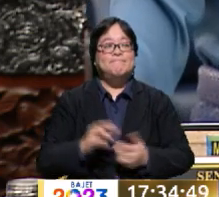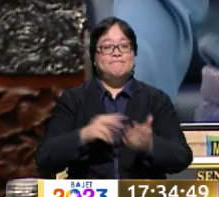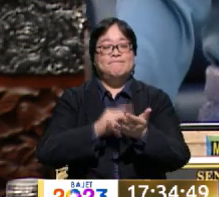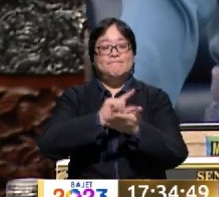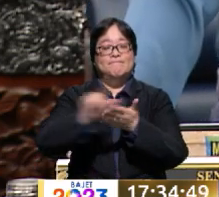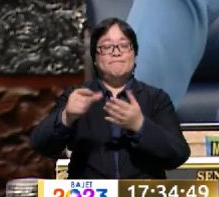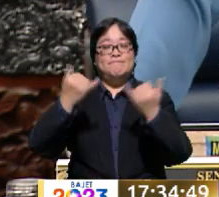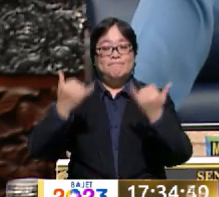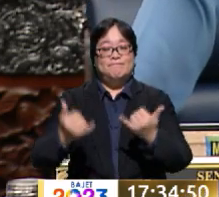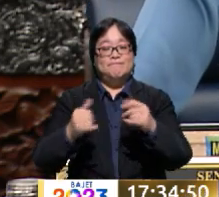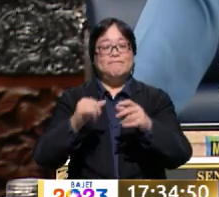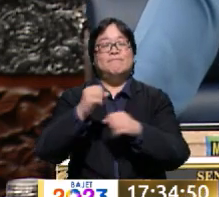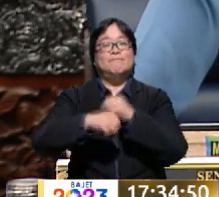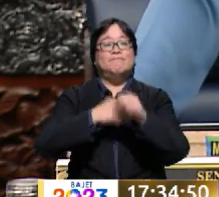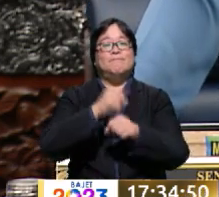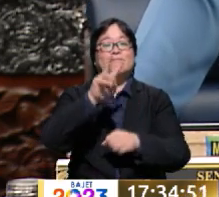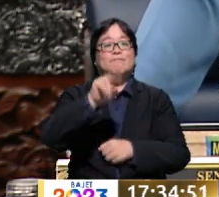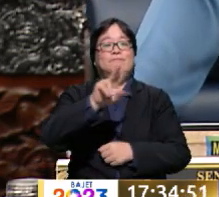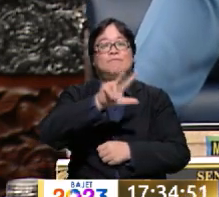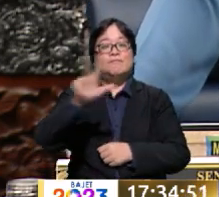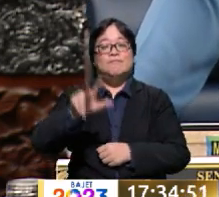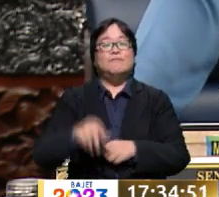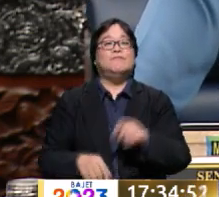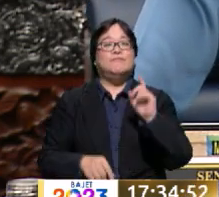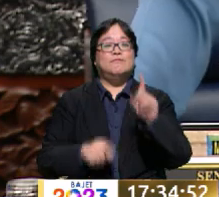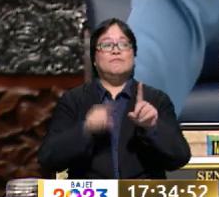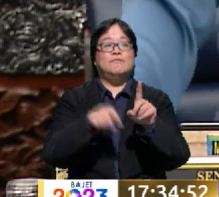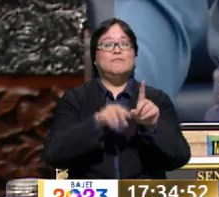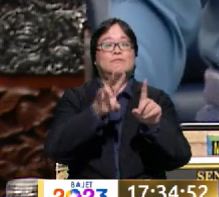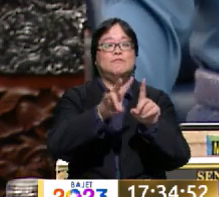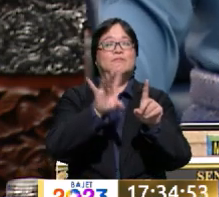gaji akhir beliau pada tahun 2023 sebanyak